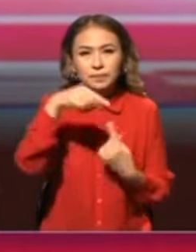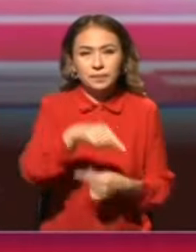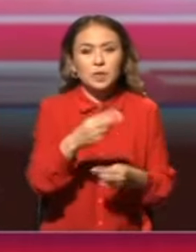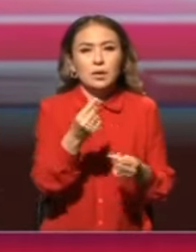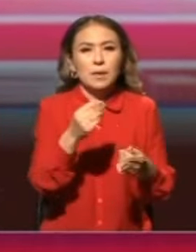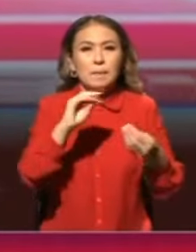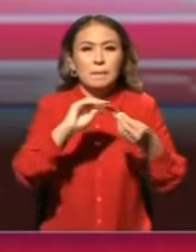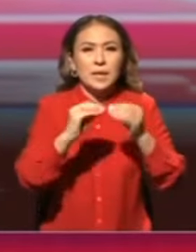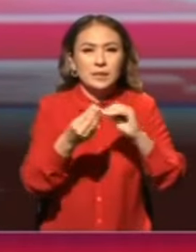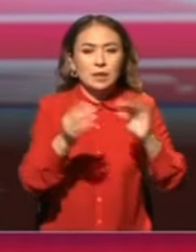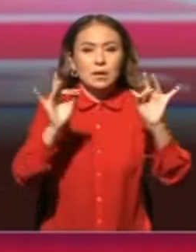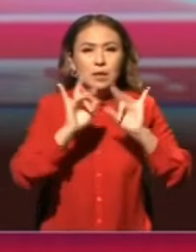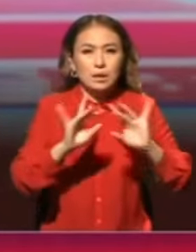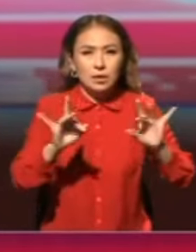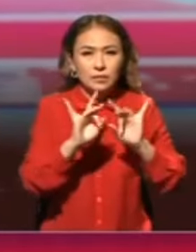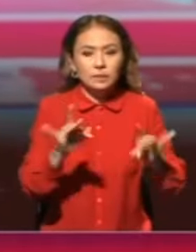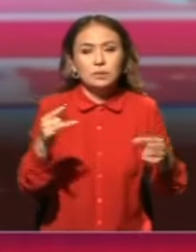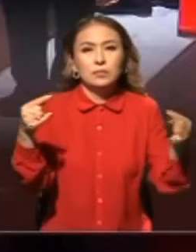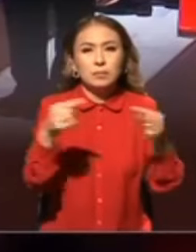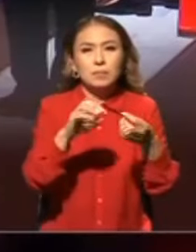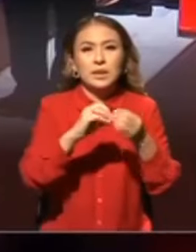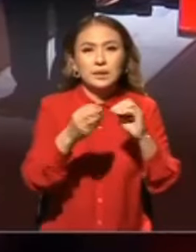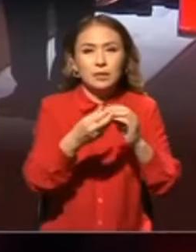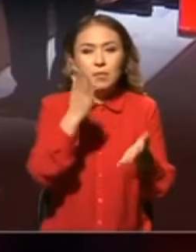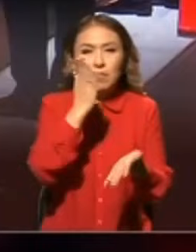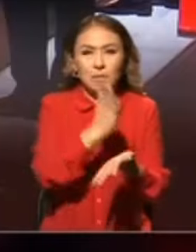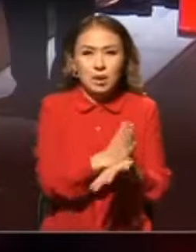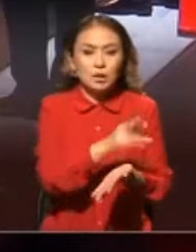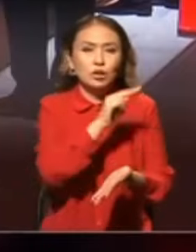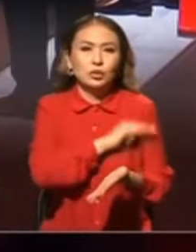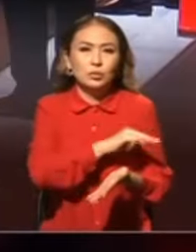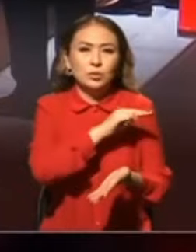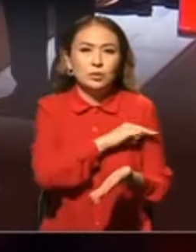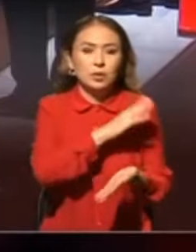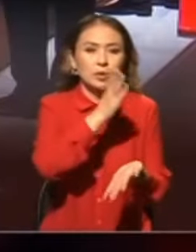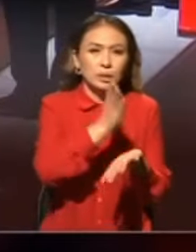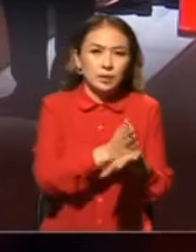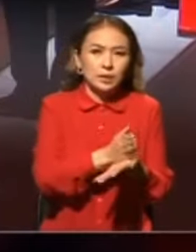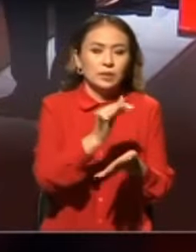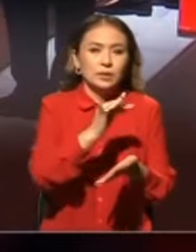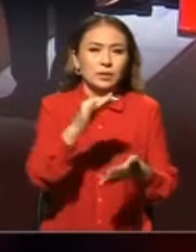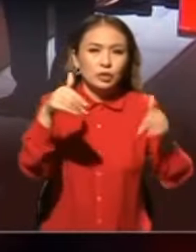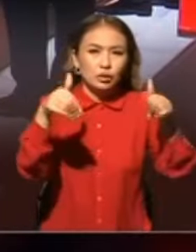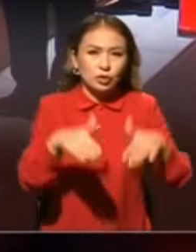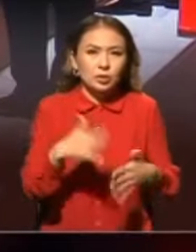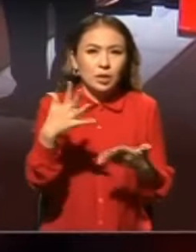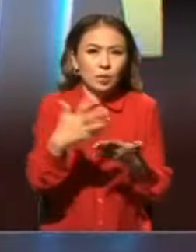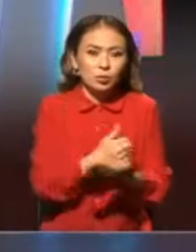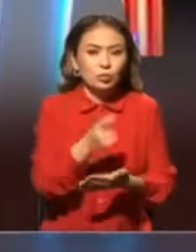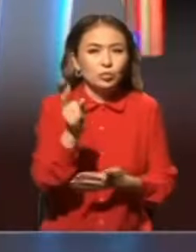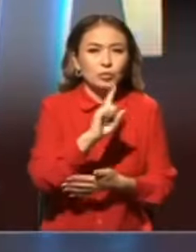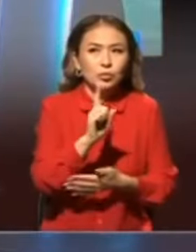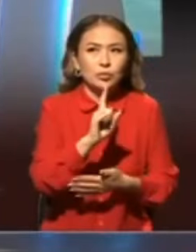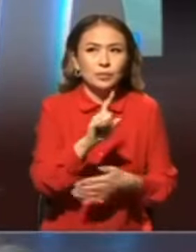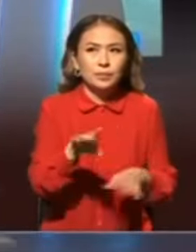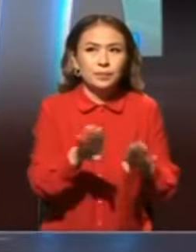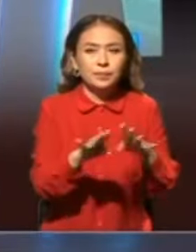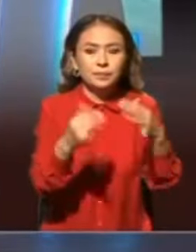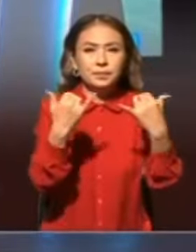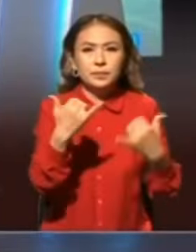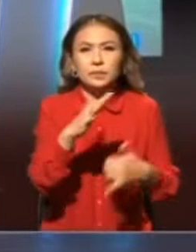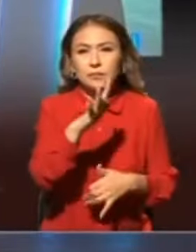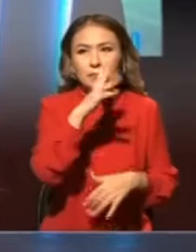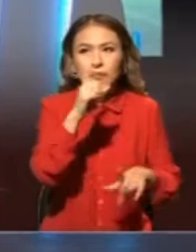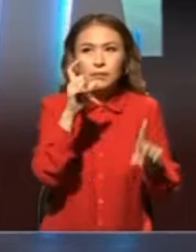мәселелерді көтеріп жатыр. Иә, мәселе бар, жұмыс жүрген жерде мәселе де болады, мәселенің шешімін табу үшін жұмыс жүргізіледі. Қазіргі таңда